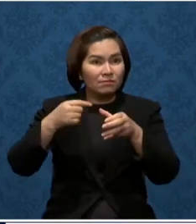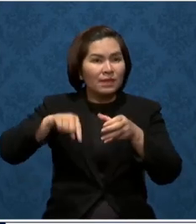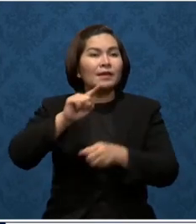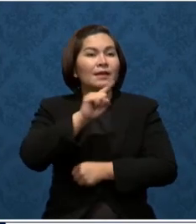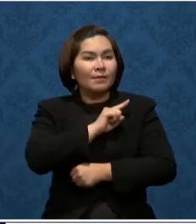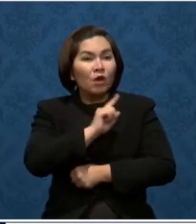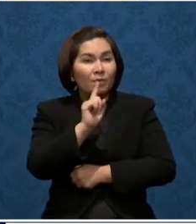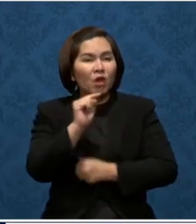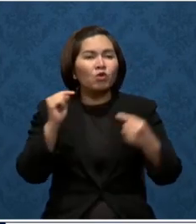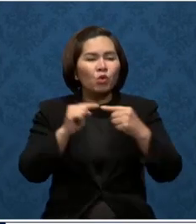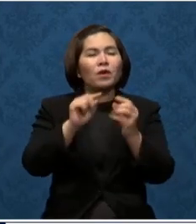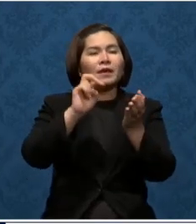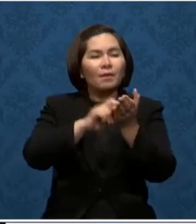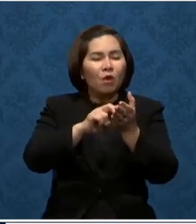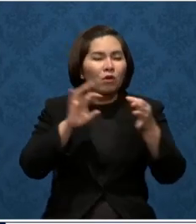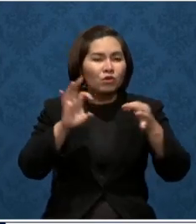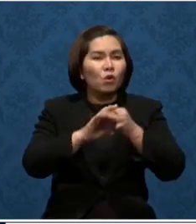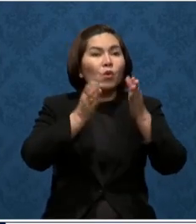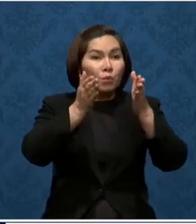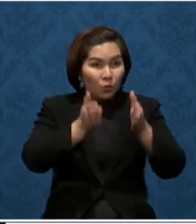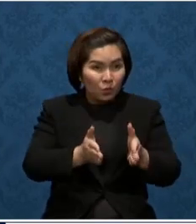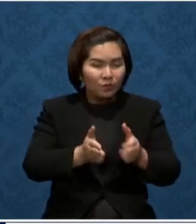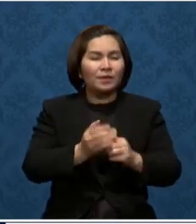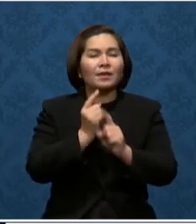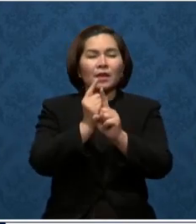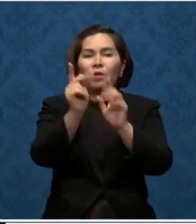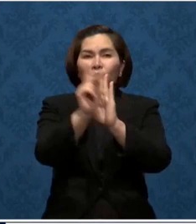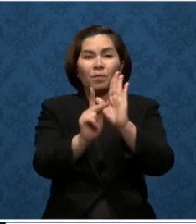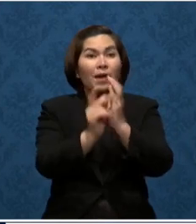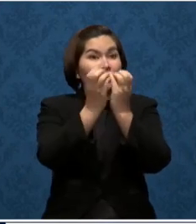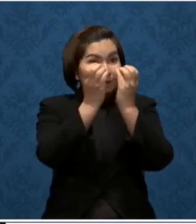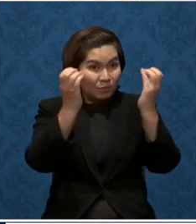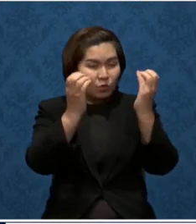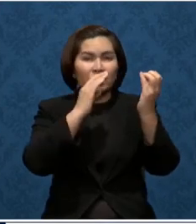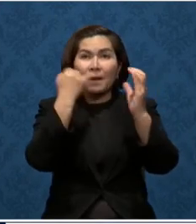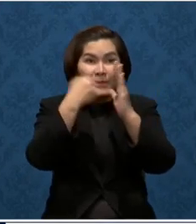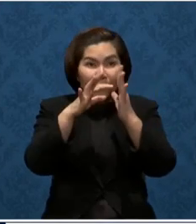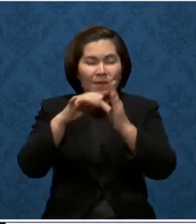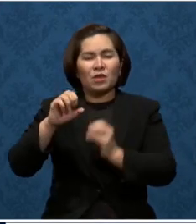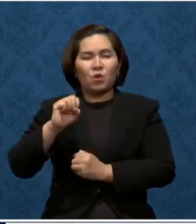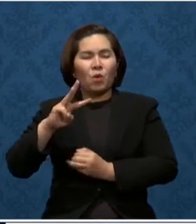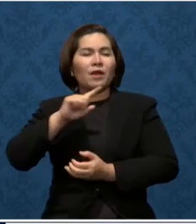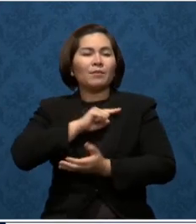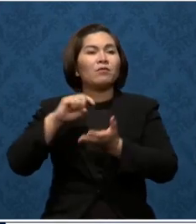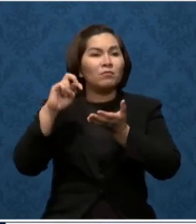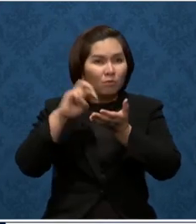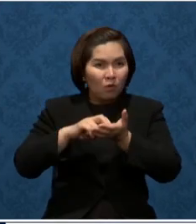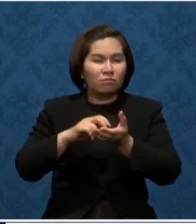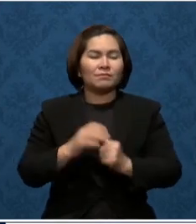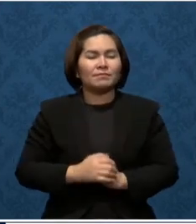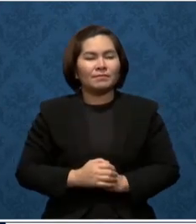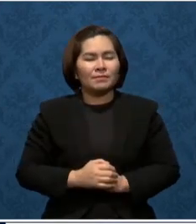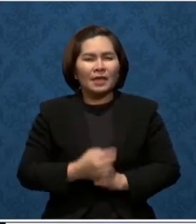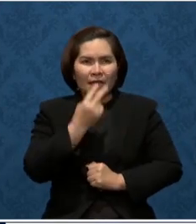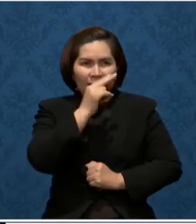รองบุคคลในตามรัฐธรรมนูญและส่วนใหญ่ก็จะมีข้อความเหมือนกันโดยเฉพาะ